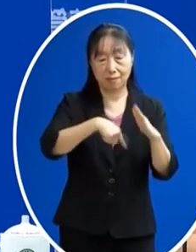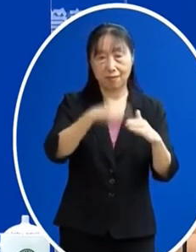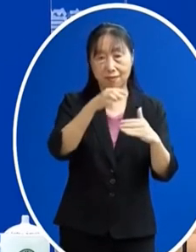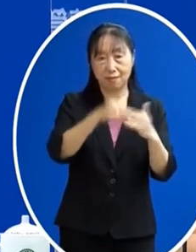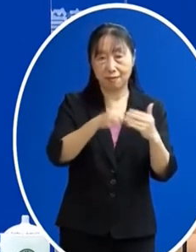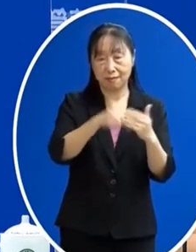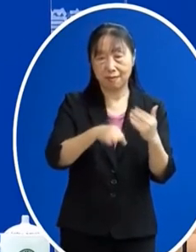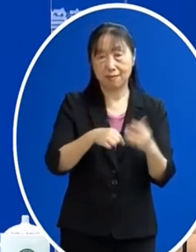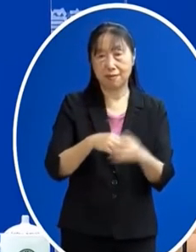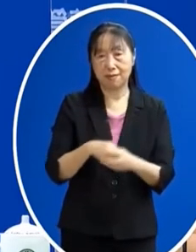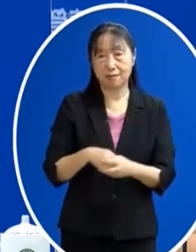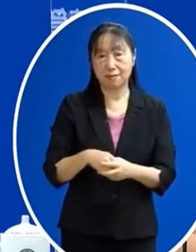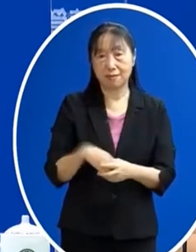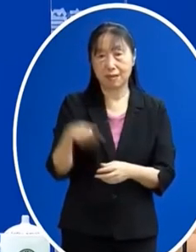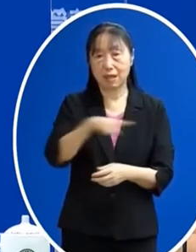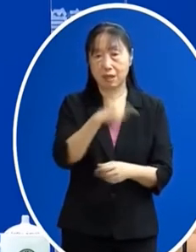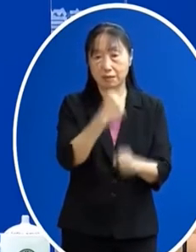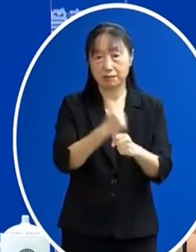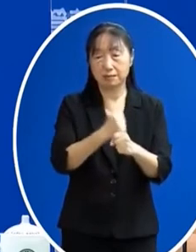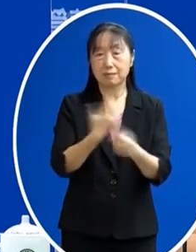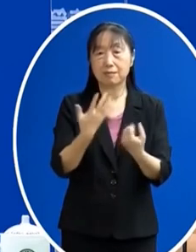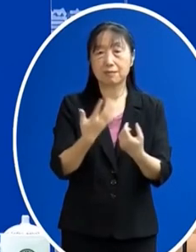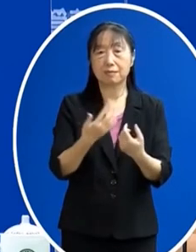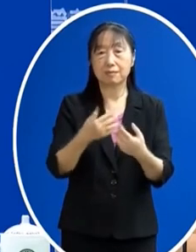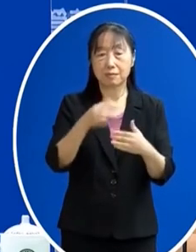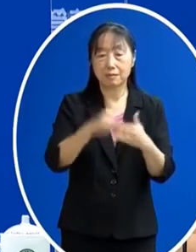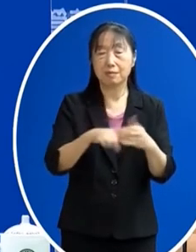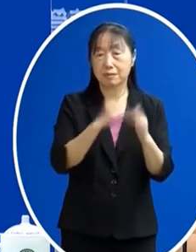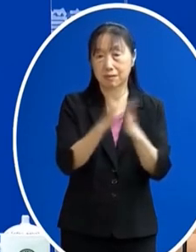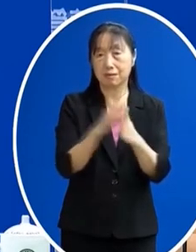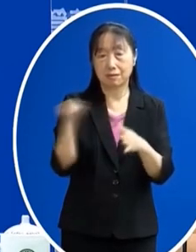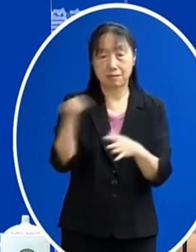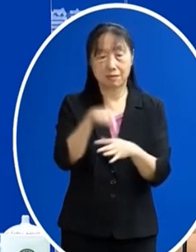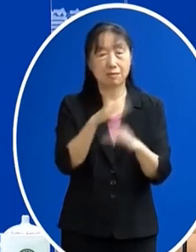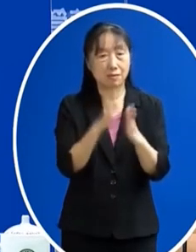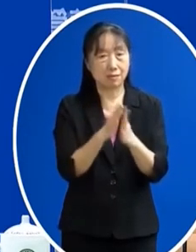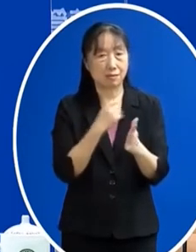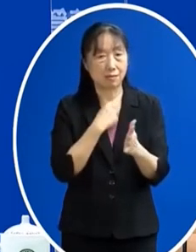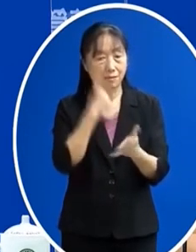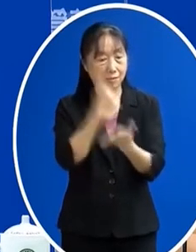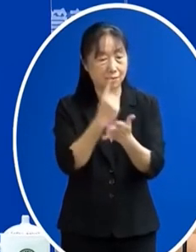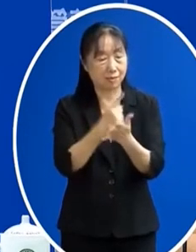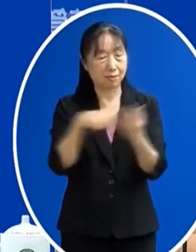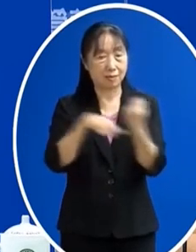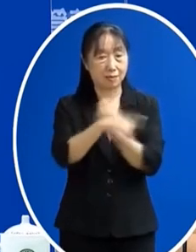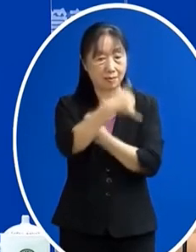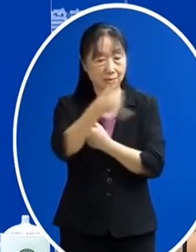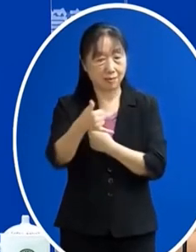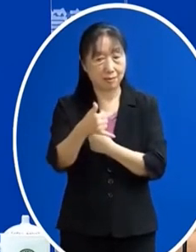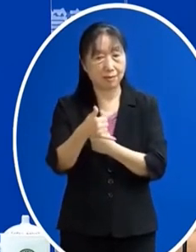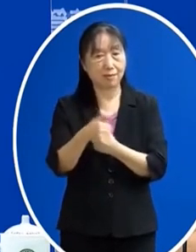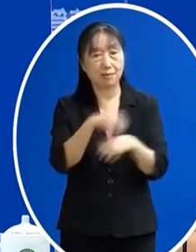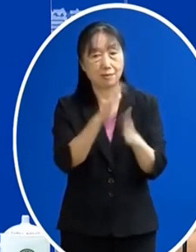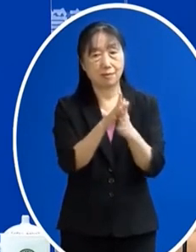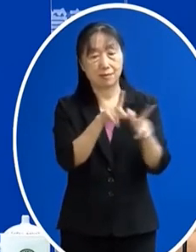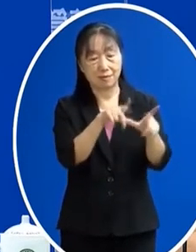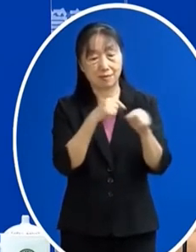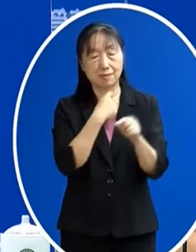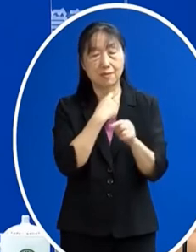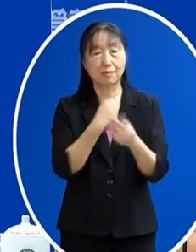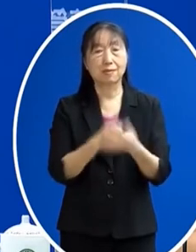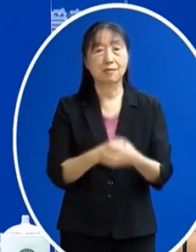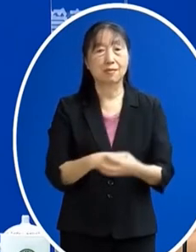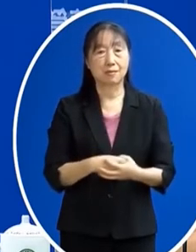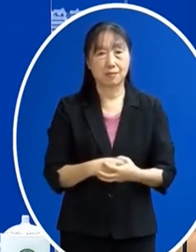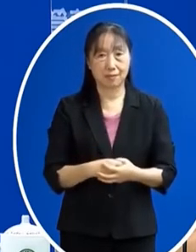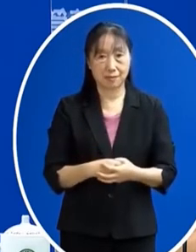种操作实验室操作的规范，每一个研究人员需要遵循的伦理公约等等的